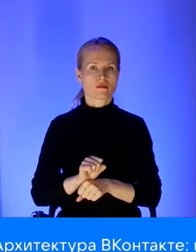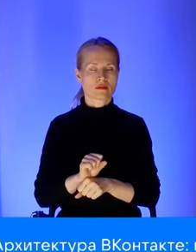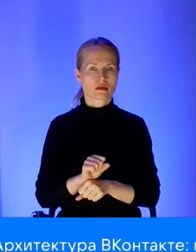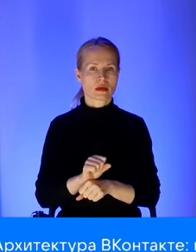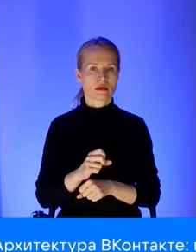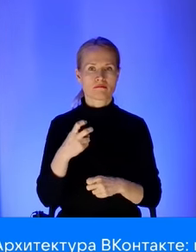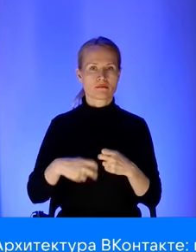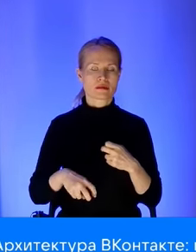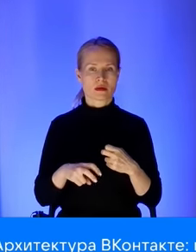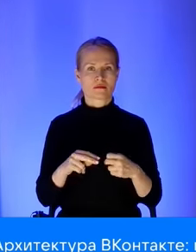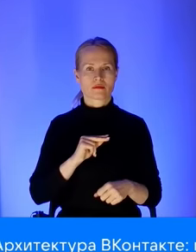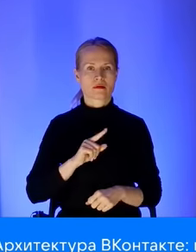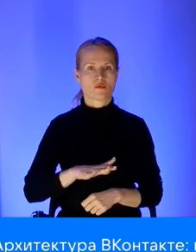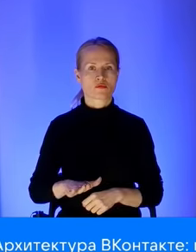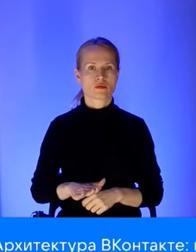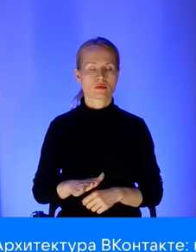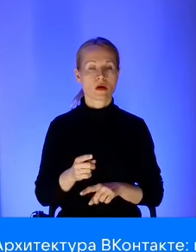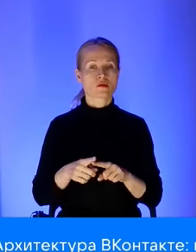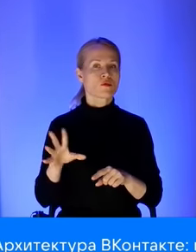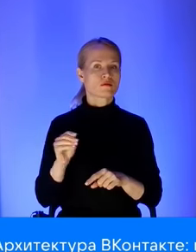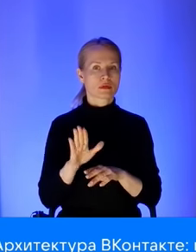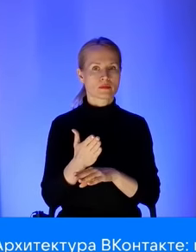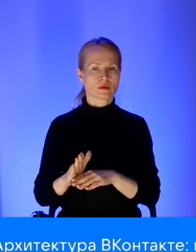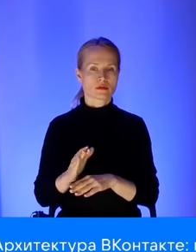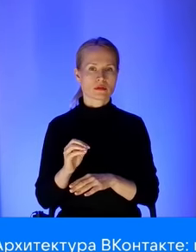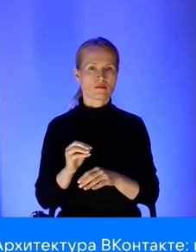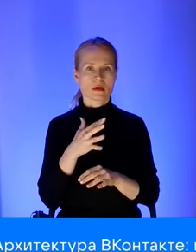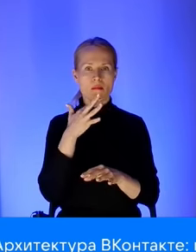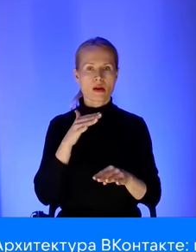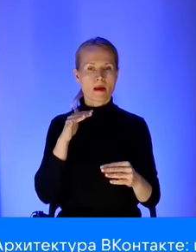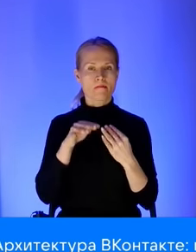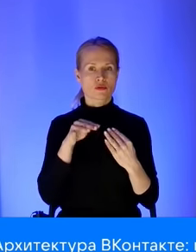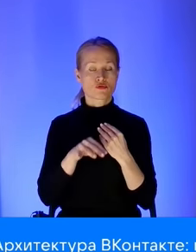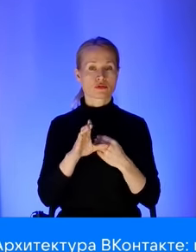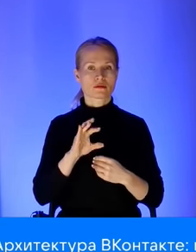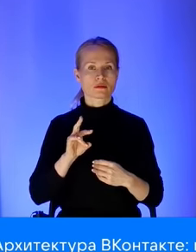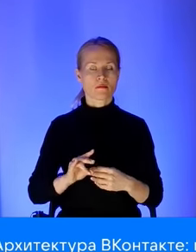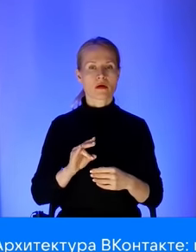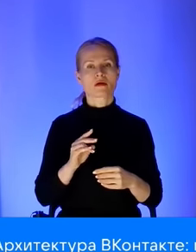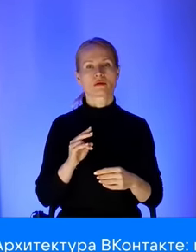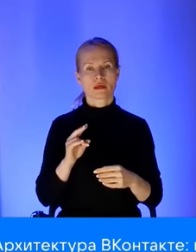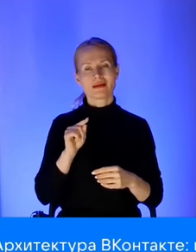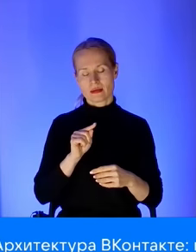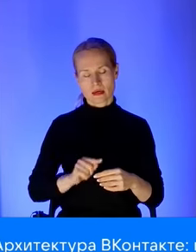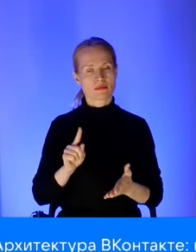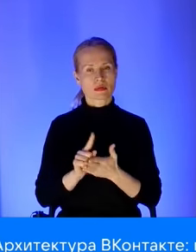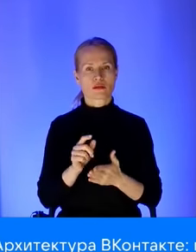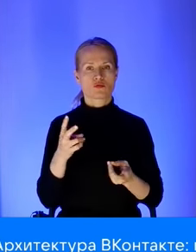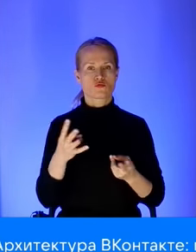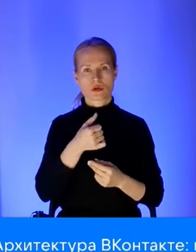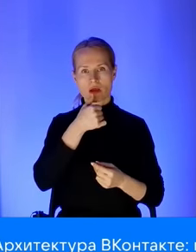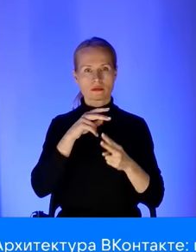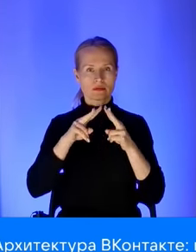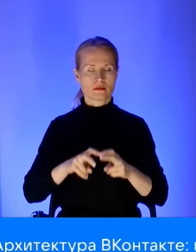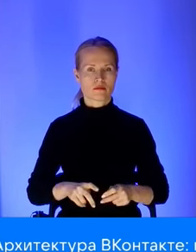перестать работать поэтому все распределённые системы все многопоточные системы если это Critical Mission система их нужно тестировать